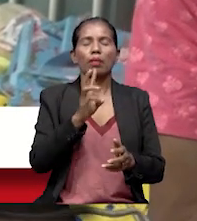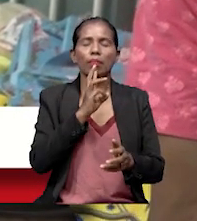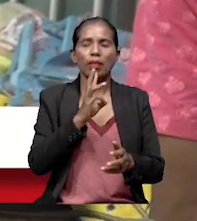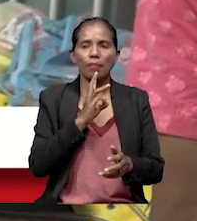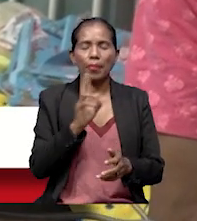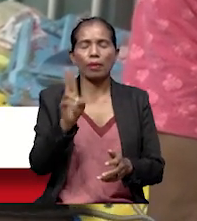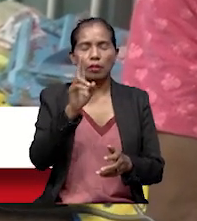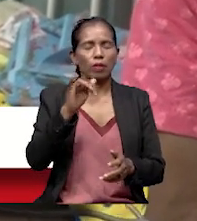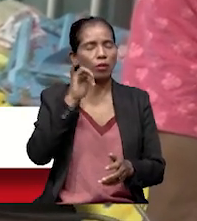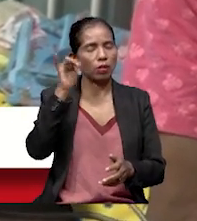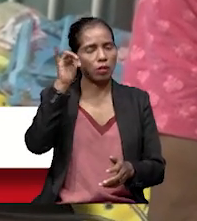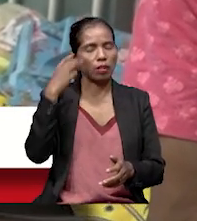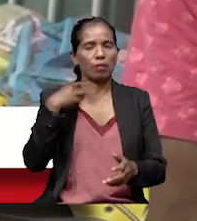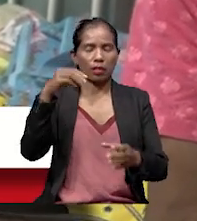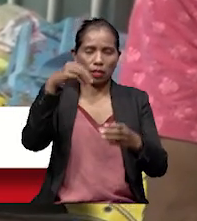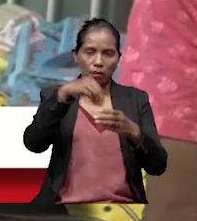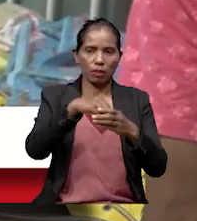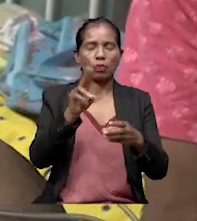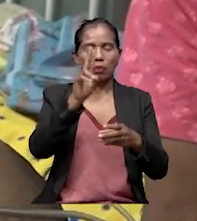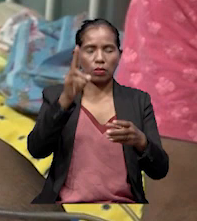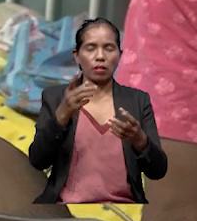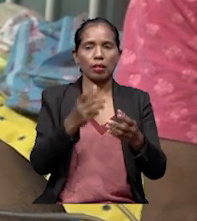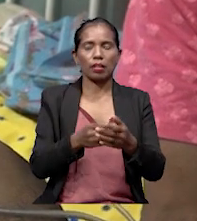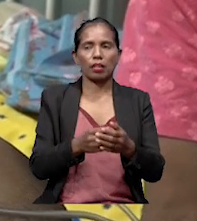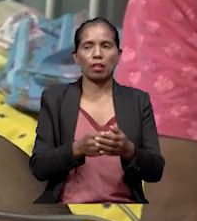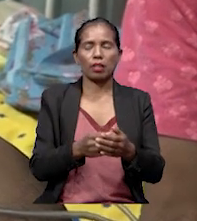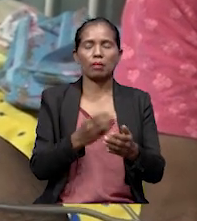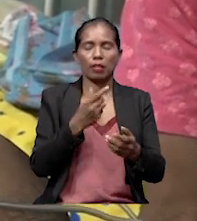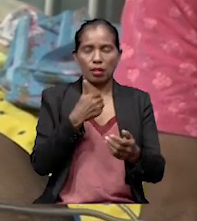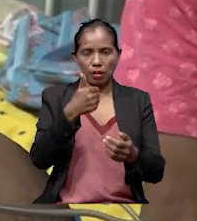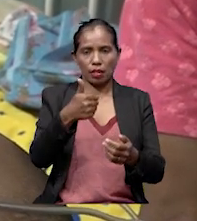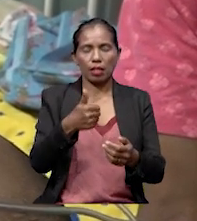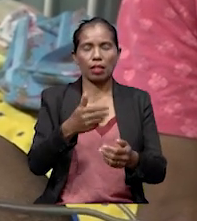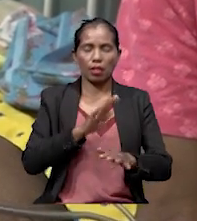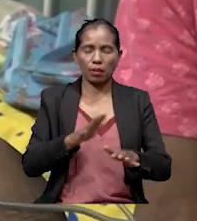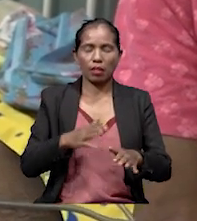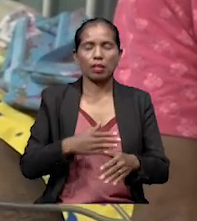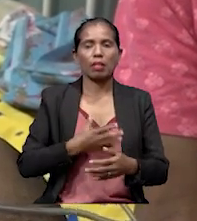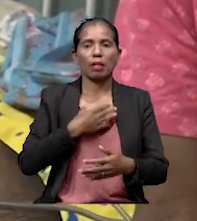ire ne horsek antama me ye uza ire ne banyak dia ye me armos menos